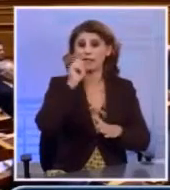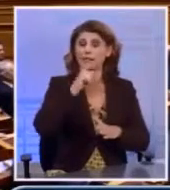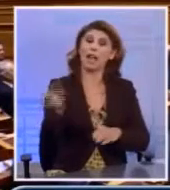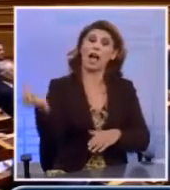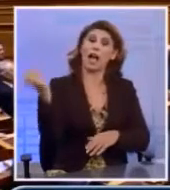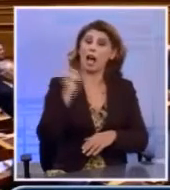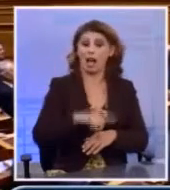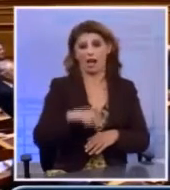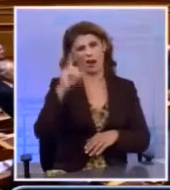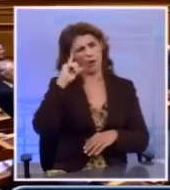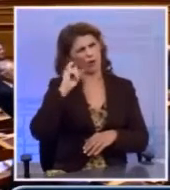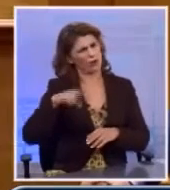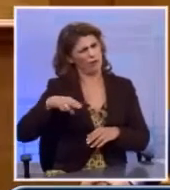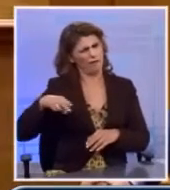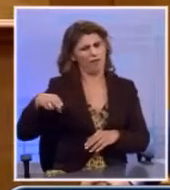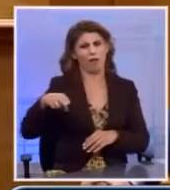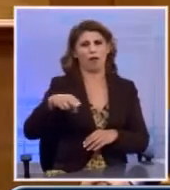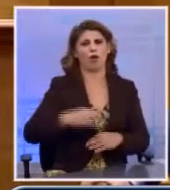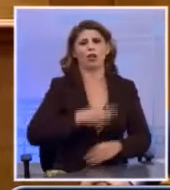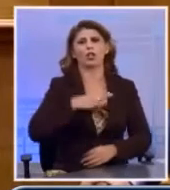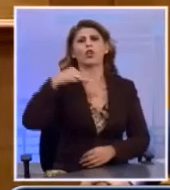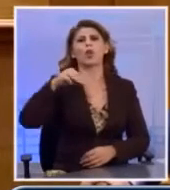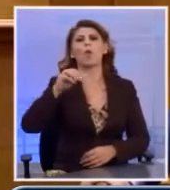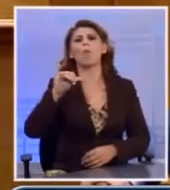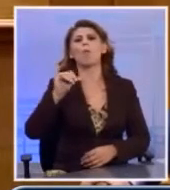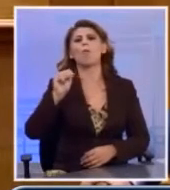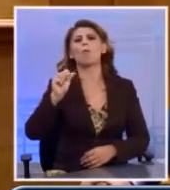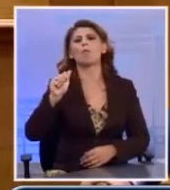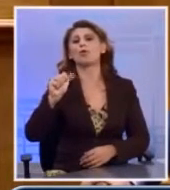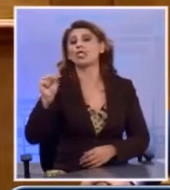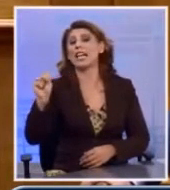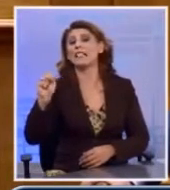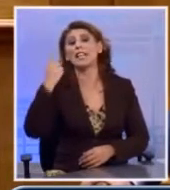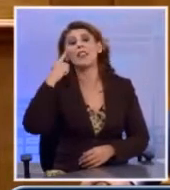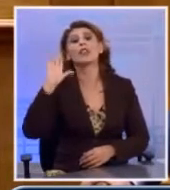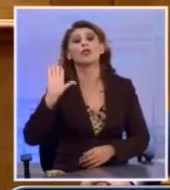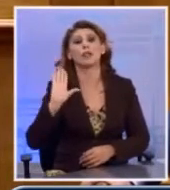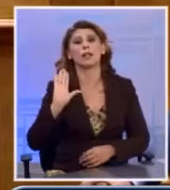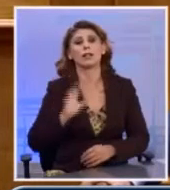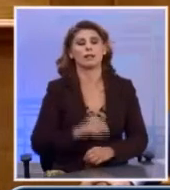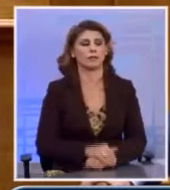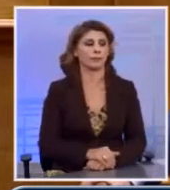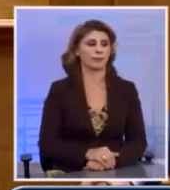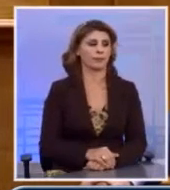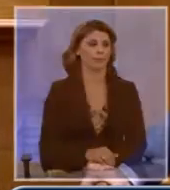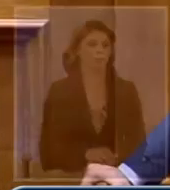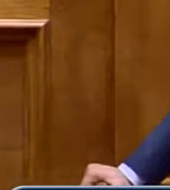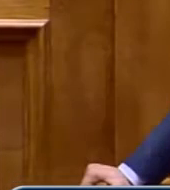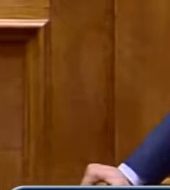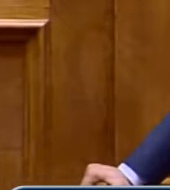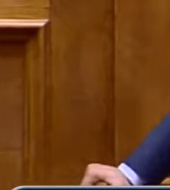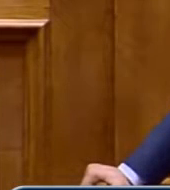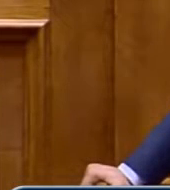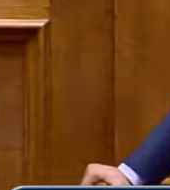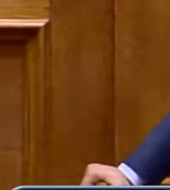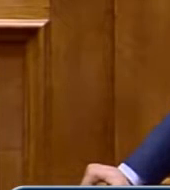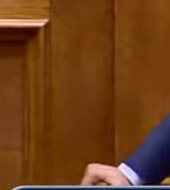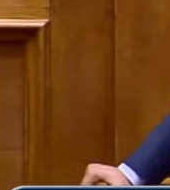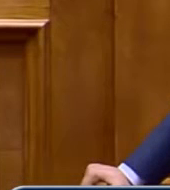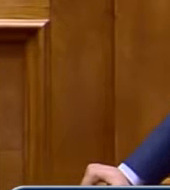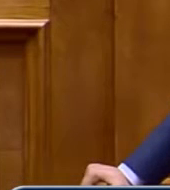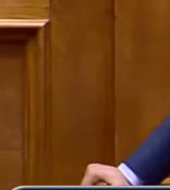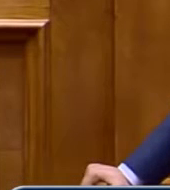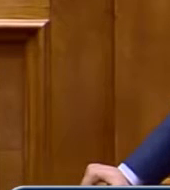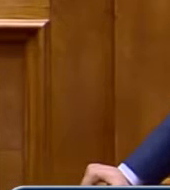άλλου γνωστού σας, του κύριου Μουσά, ή μήπως δεν τον γνωρίζετε, του εγκέφαλου της υπόθεσης